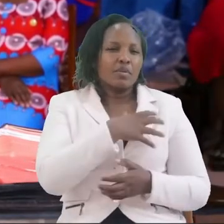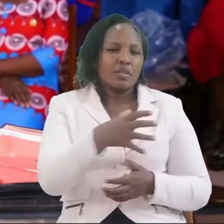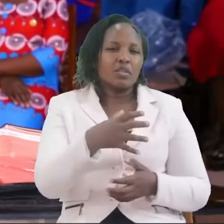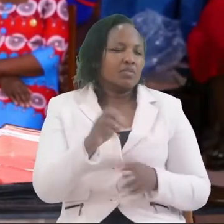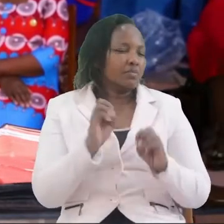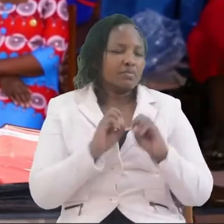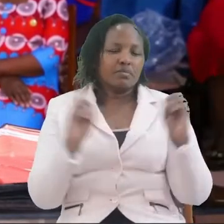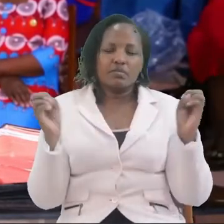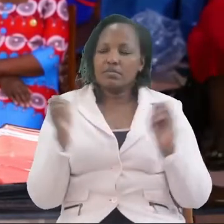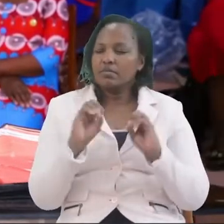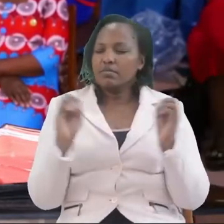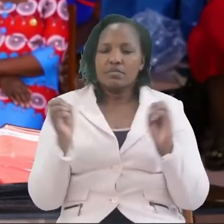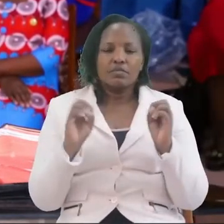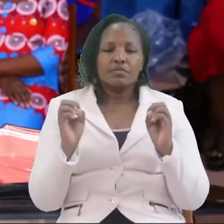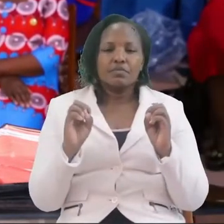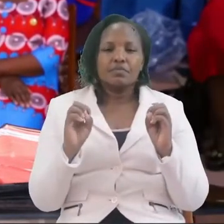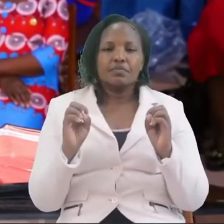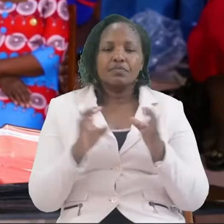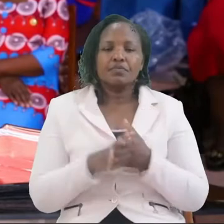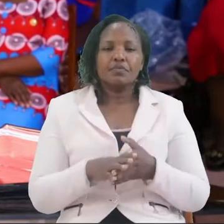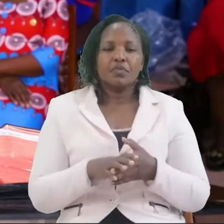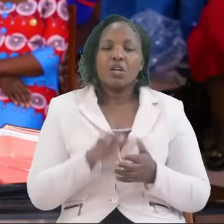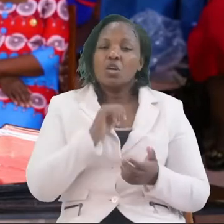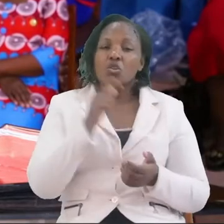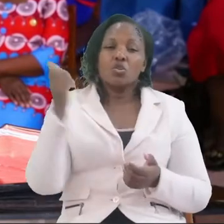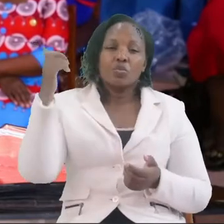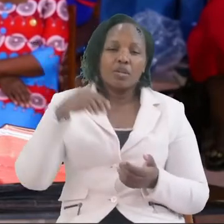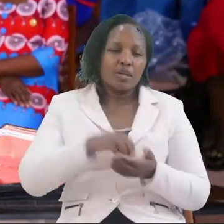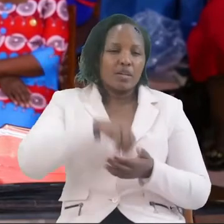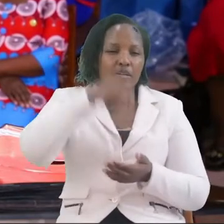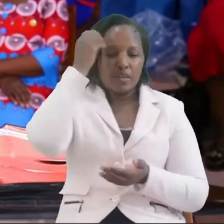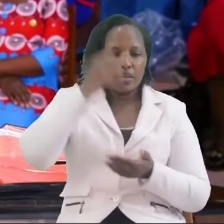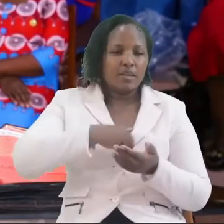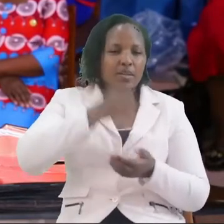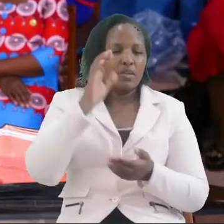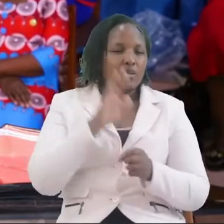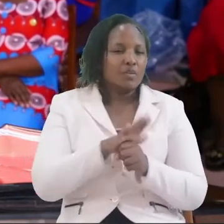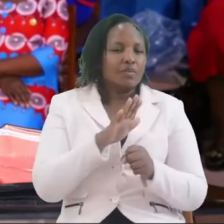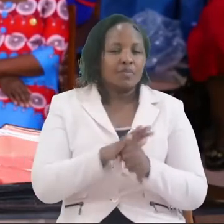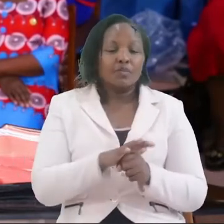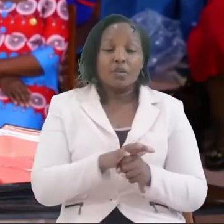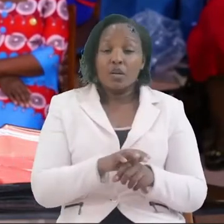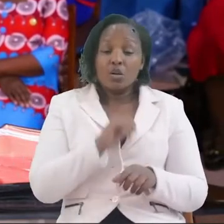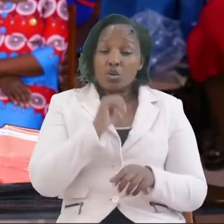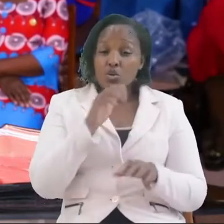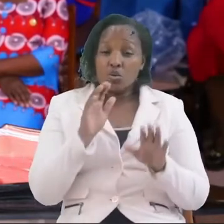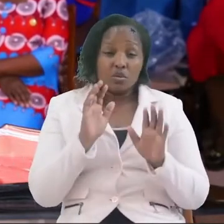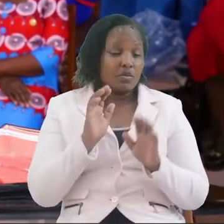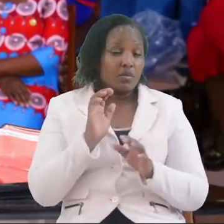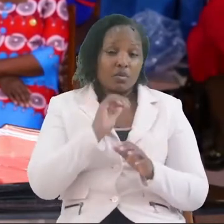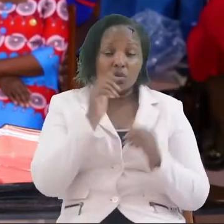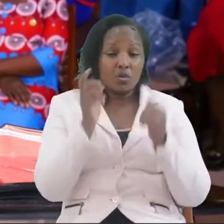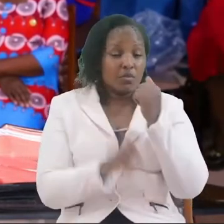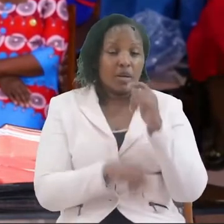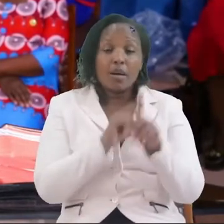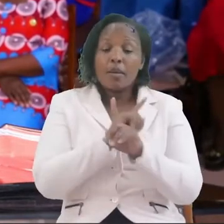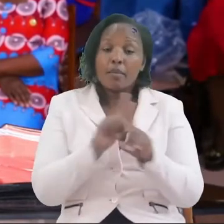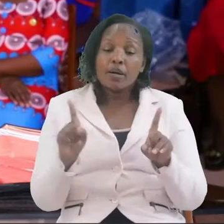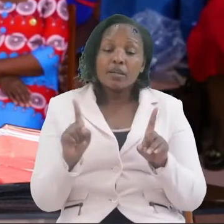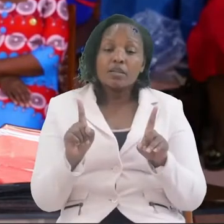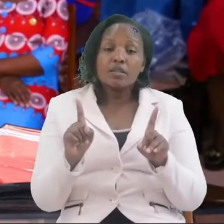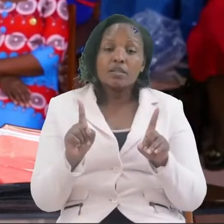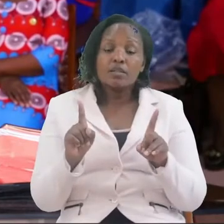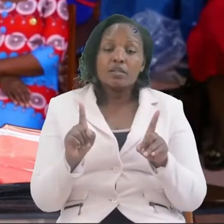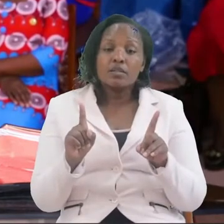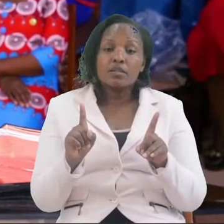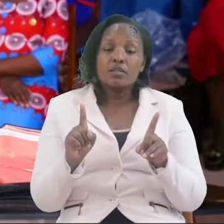sana. Yesu hakutuleta hapa tusome sana. Na hayo mambo sio mbaya, ni mambo mazuri. Lakini